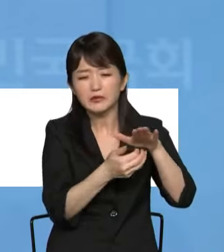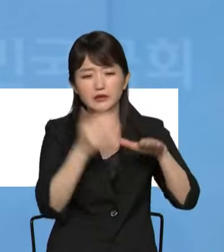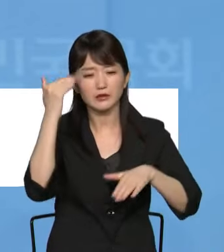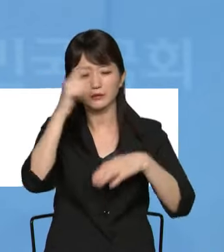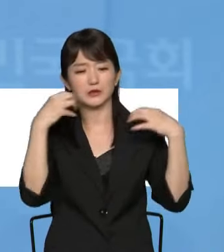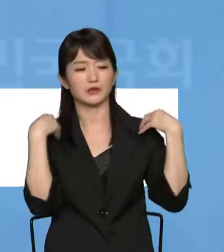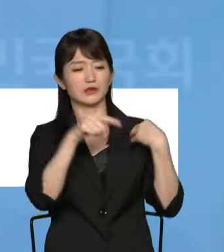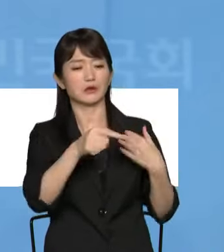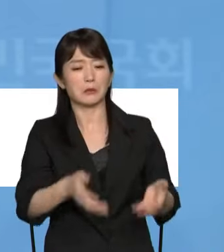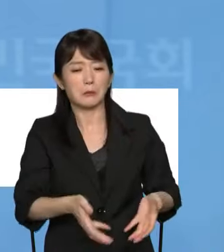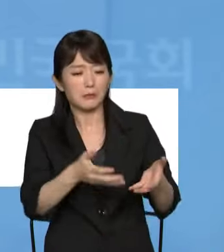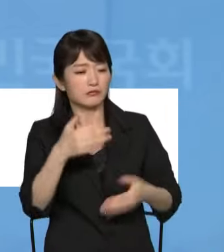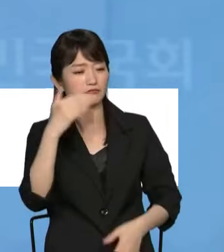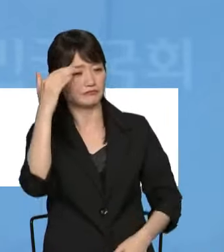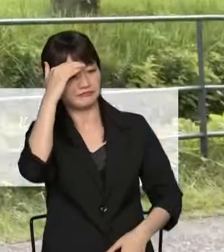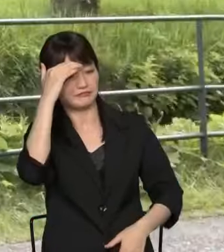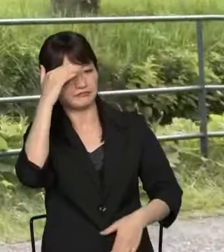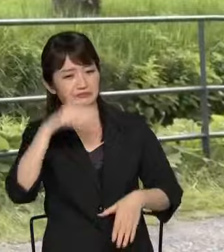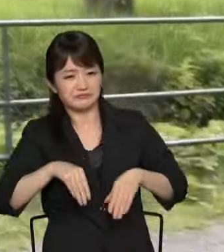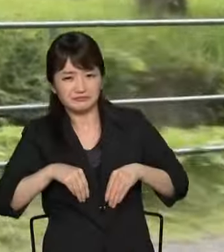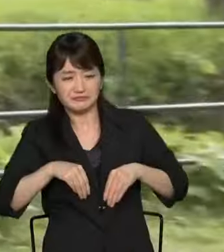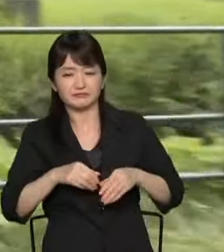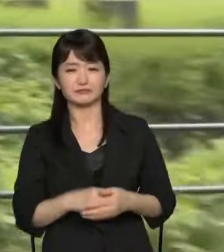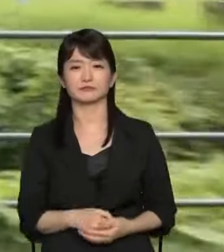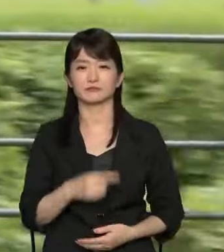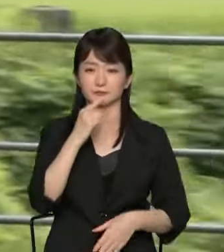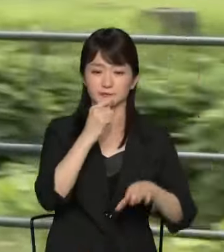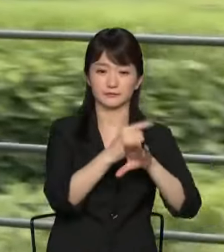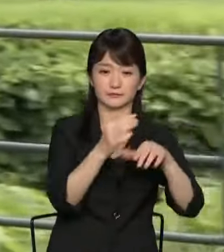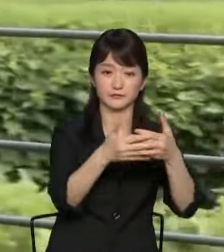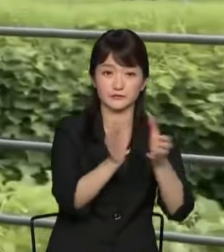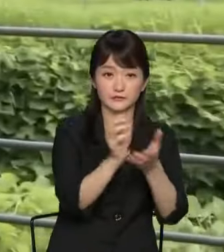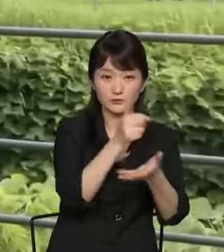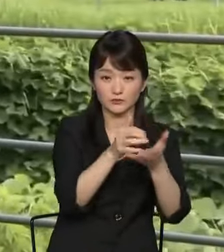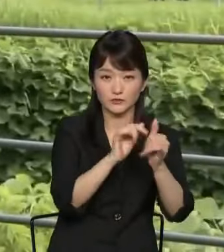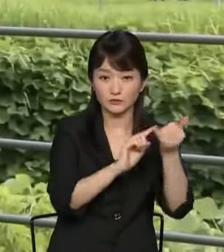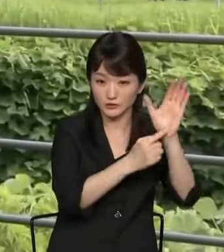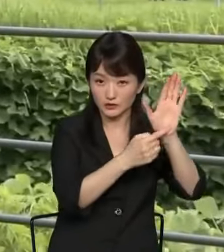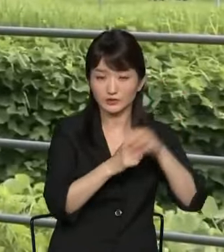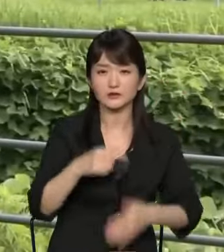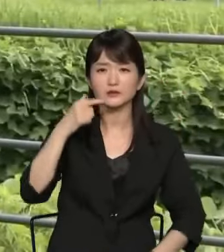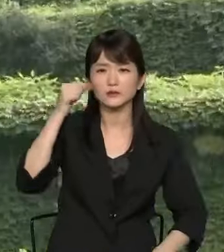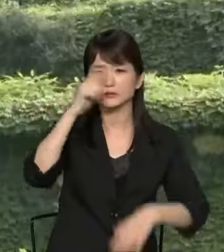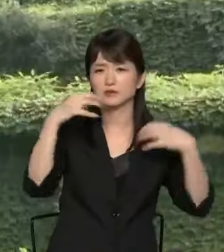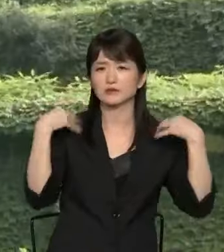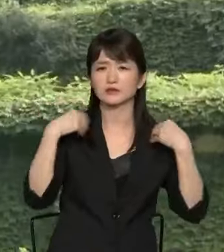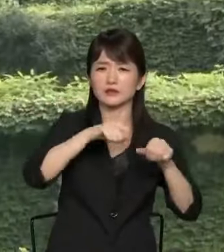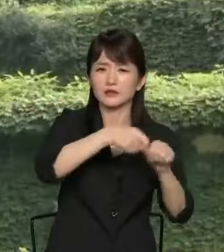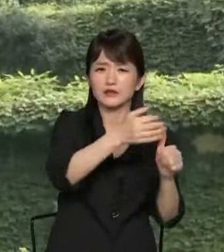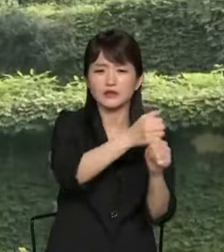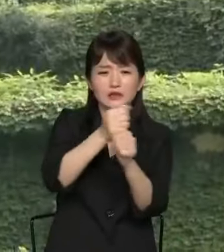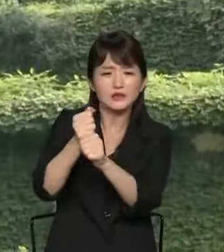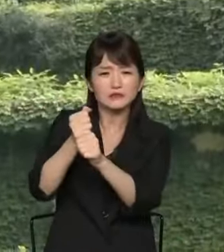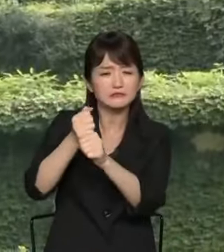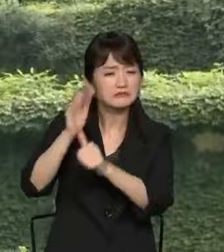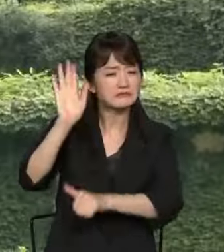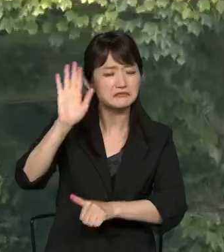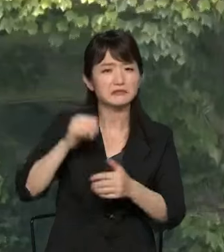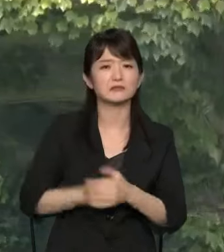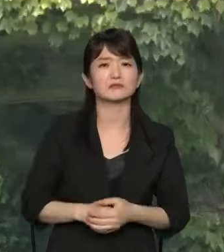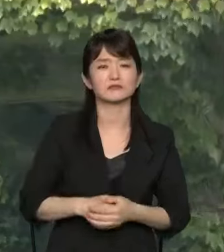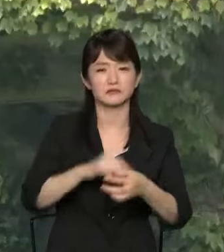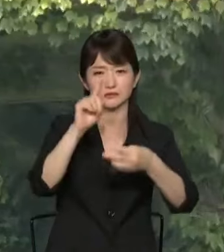정부는 이를 동조하고 방관했습니다. 민주당 한민수 대변인도 일본 정부가 강제성을 부정하는데도 윤석열 정부는